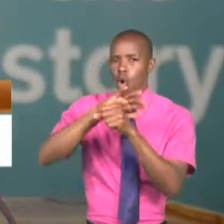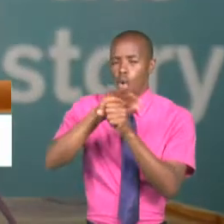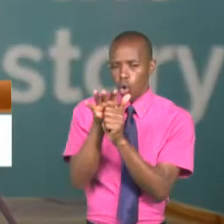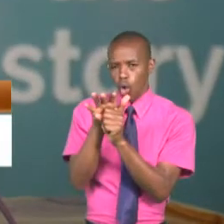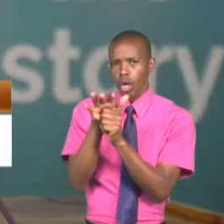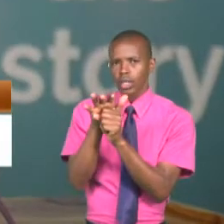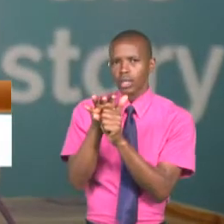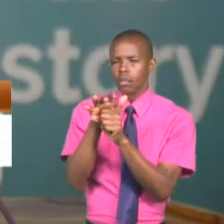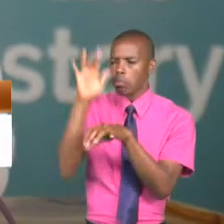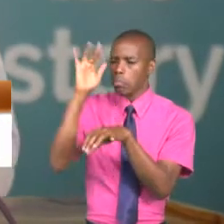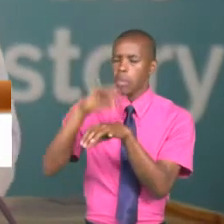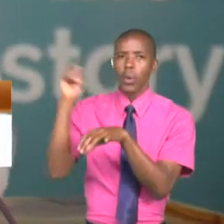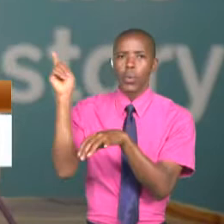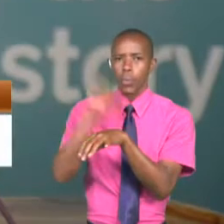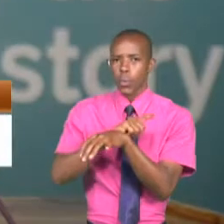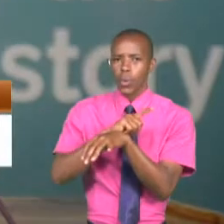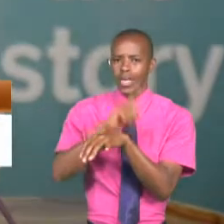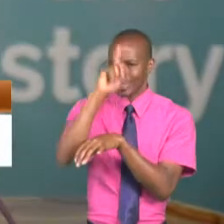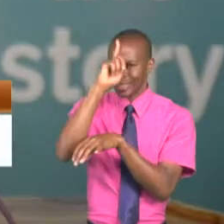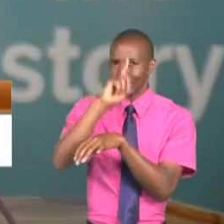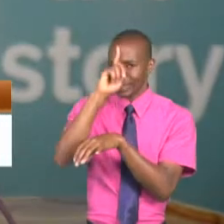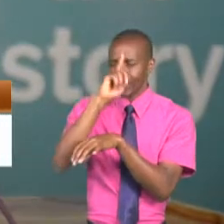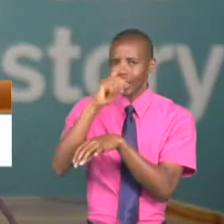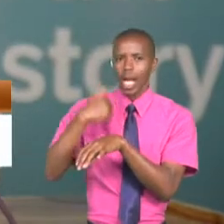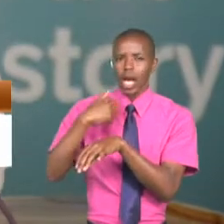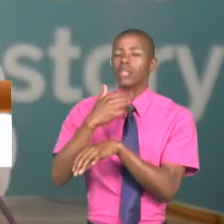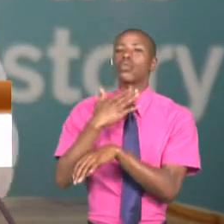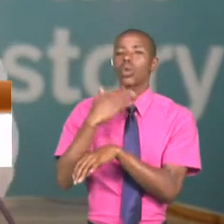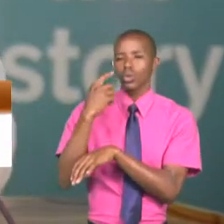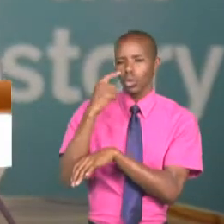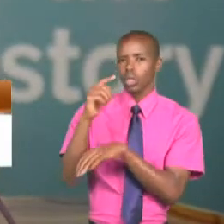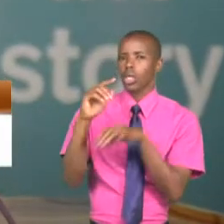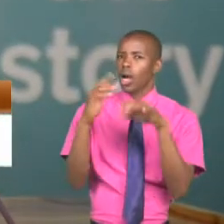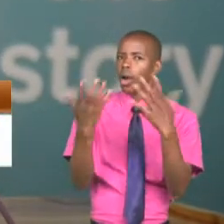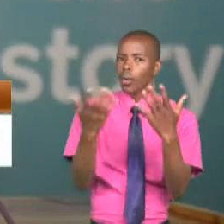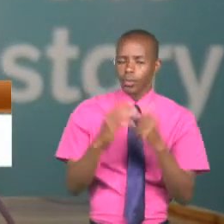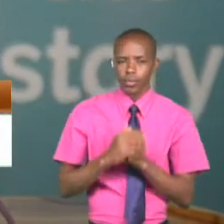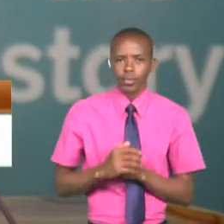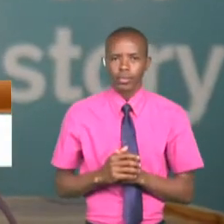pandemic seriously, and we are trying to see how